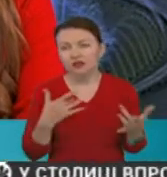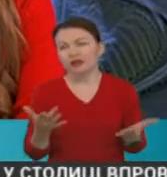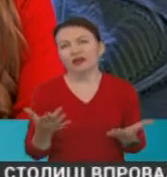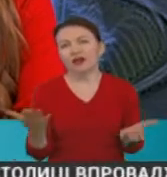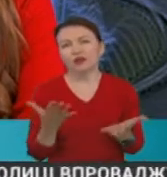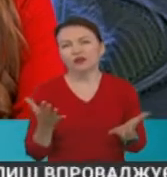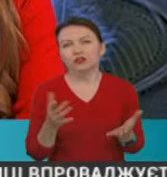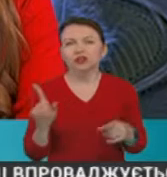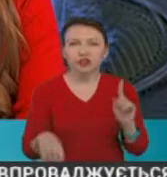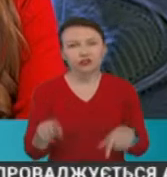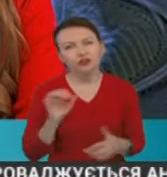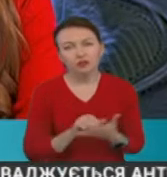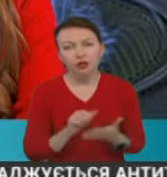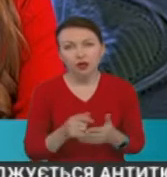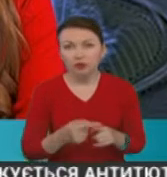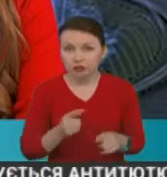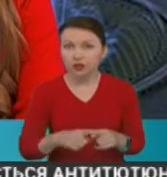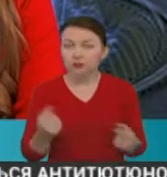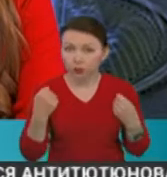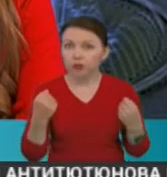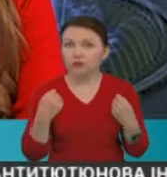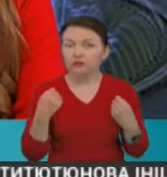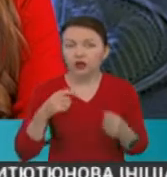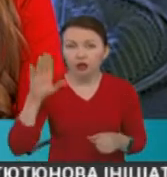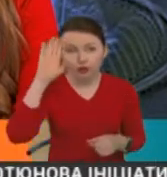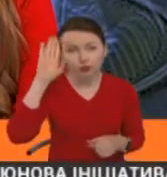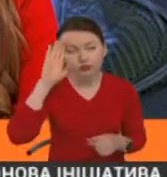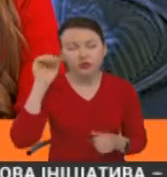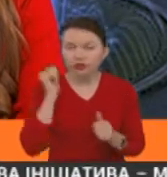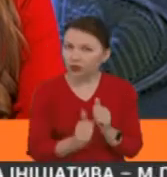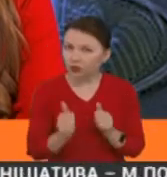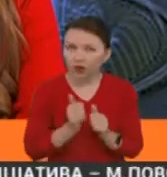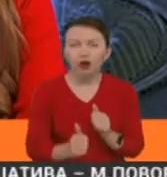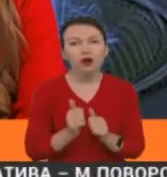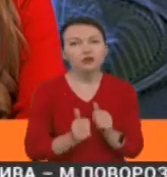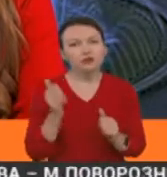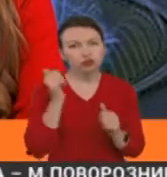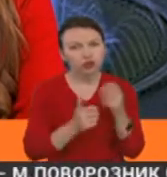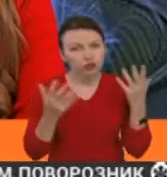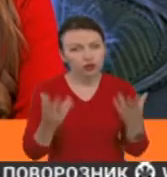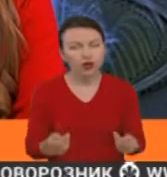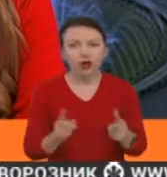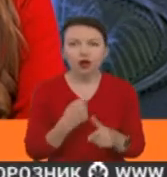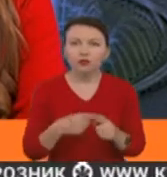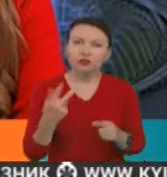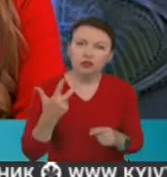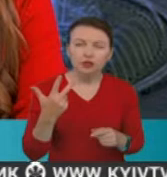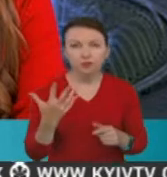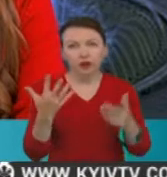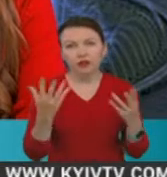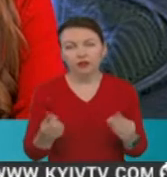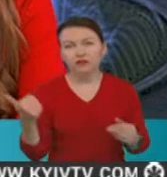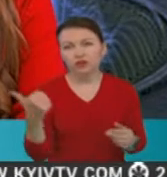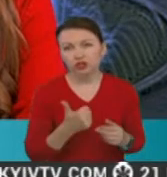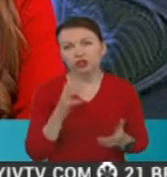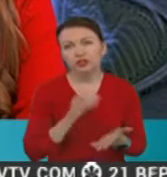час від часу займаються. Це повноцінний спорт. Тобто хлопці регулярно, там, щодня або там, 3-5 днів на